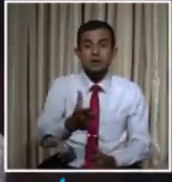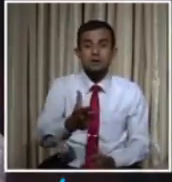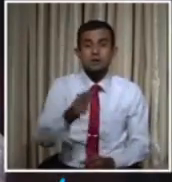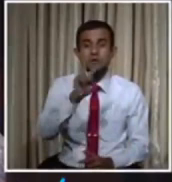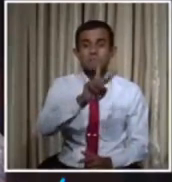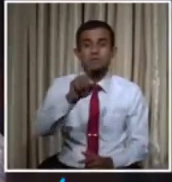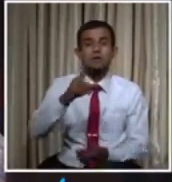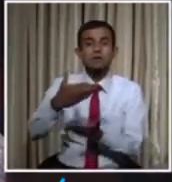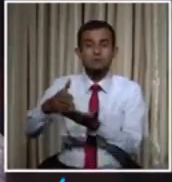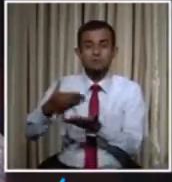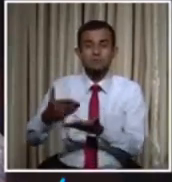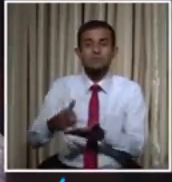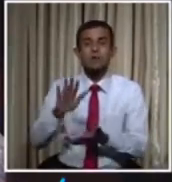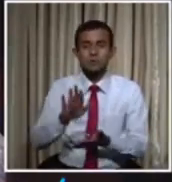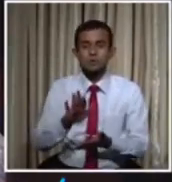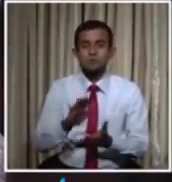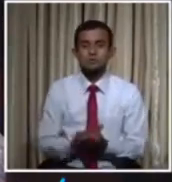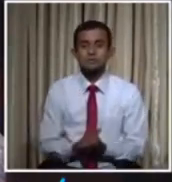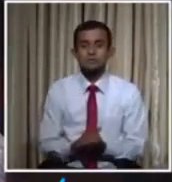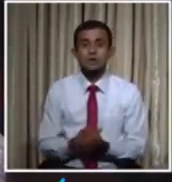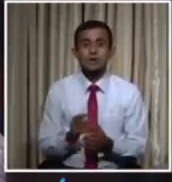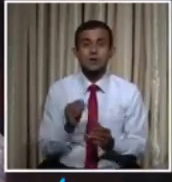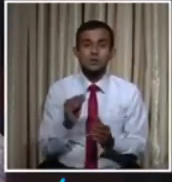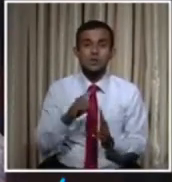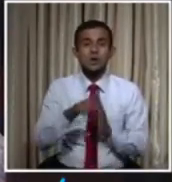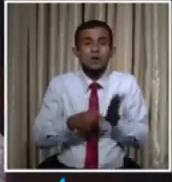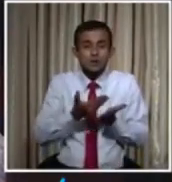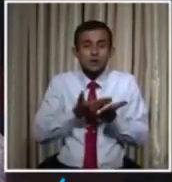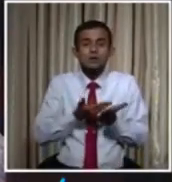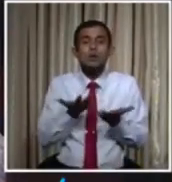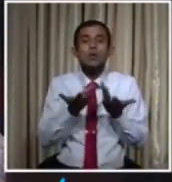6721ක් ගෙවන්නට තියෙනවා නමුත් රටේ තියෙන සංචිත ප්‍රමාණය